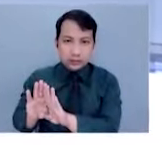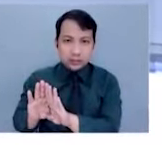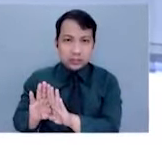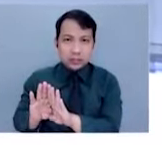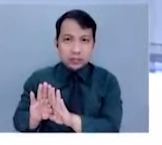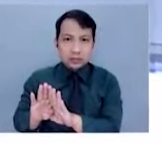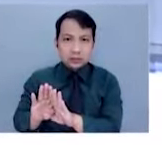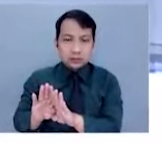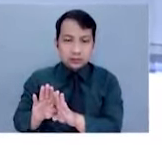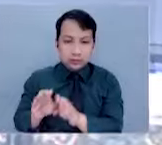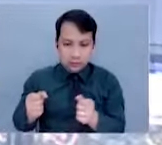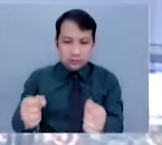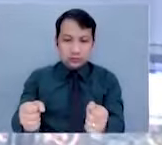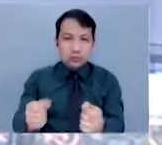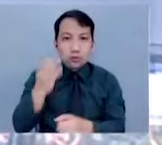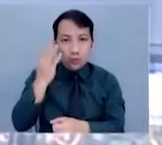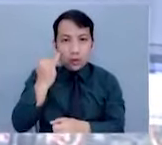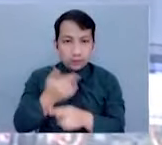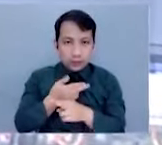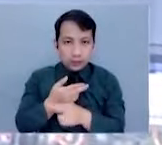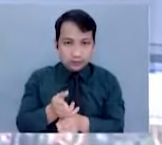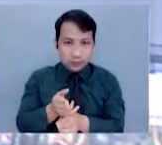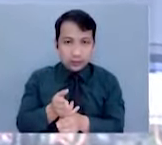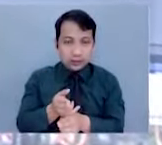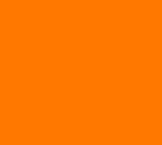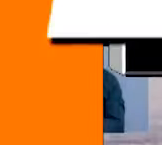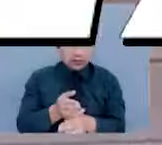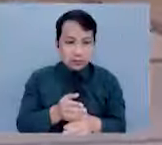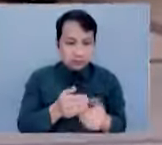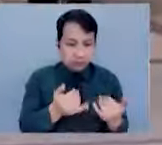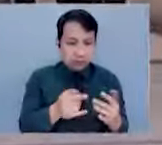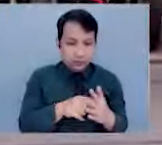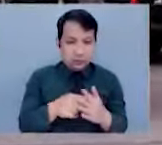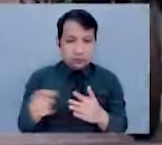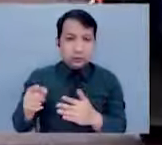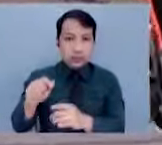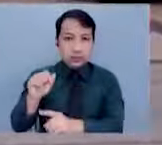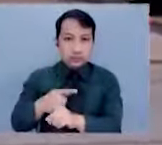1. Nasa frontline ang balitang yan, si Gerard De La Peña.